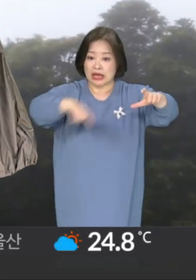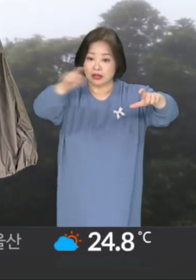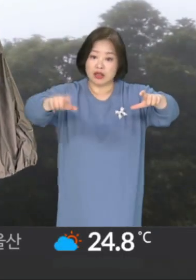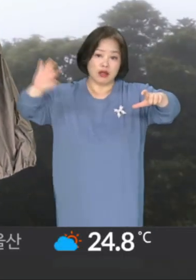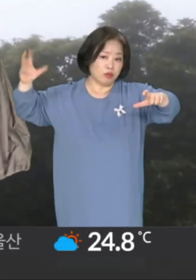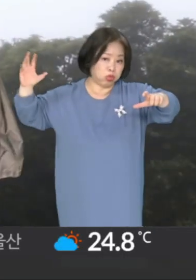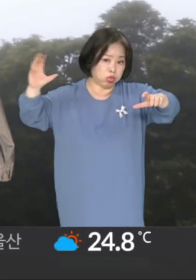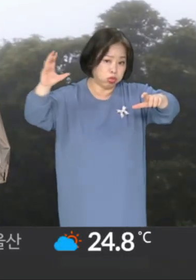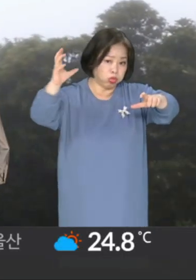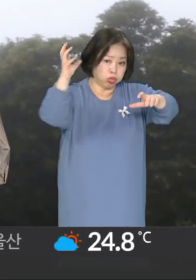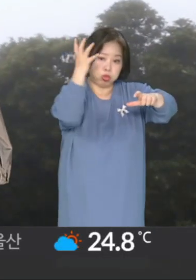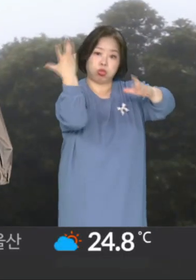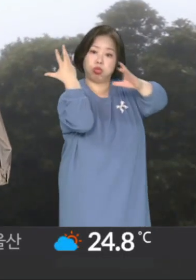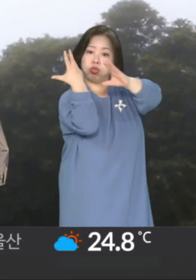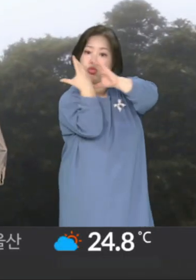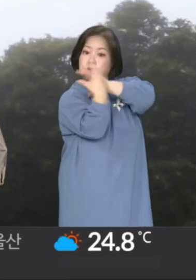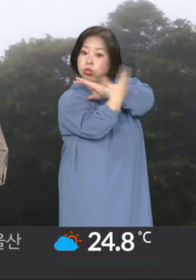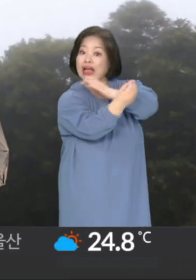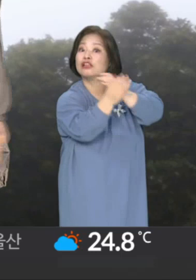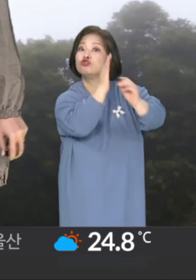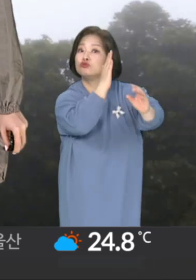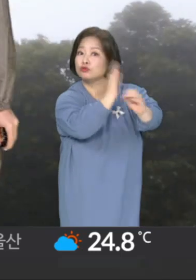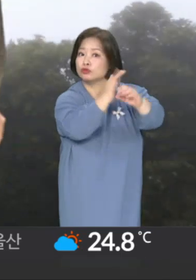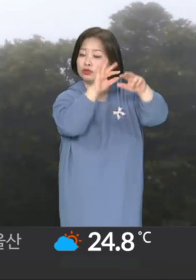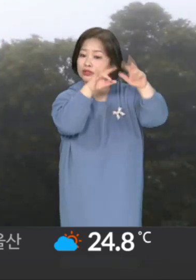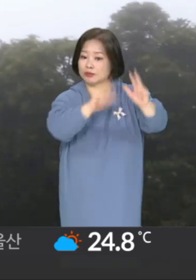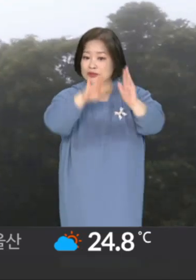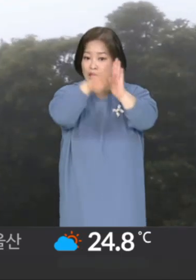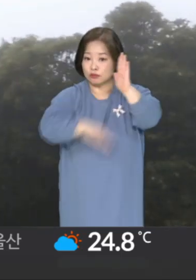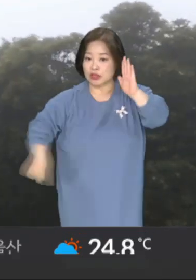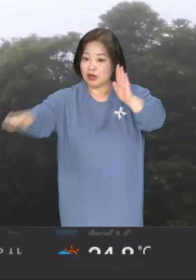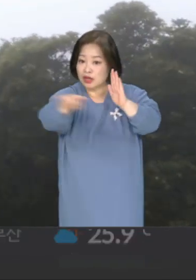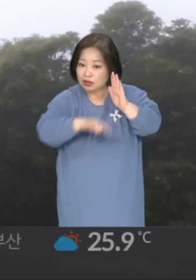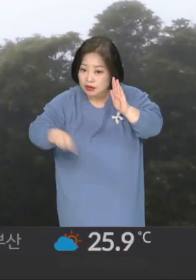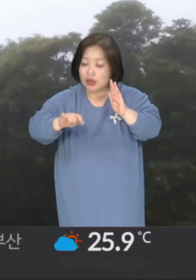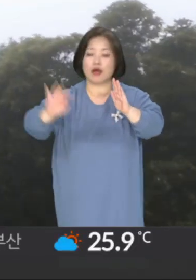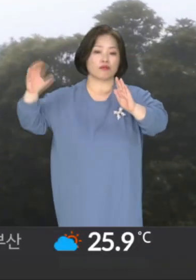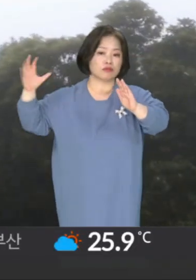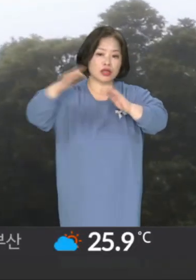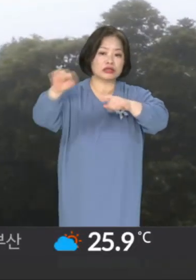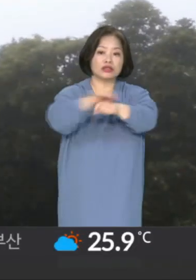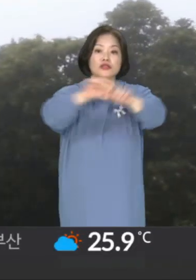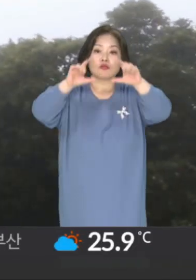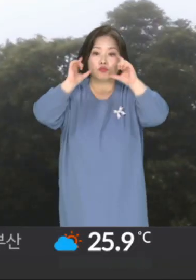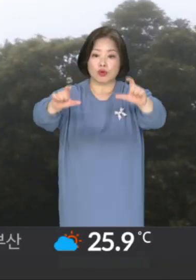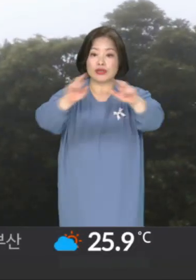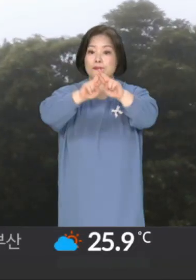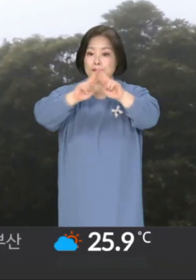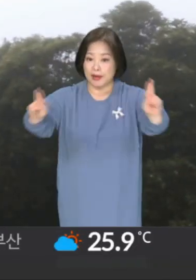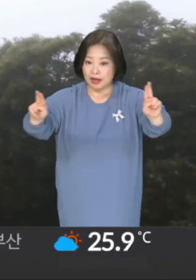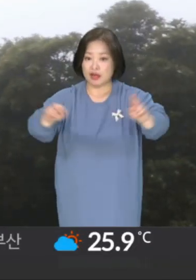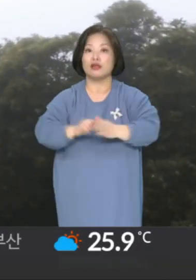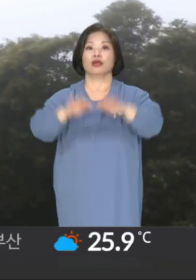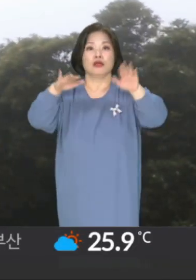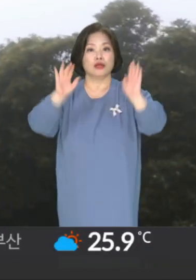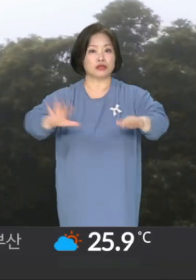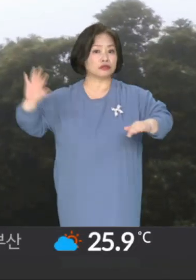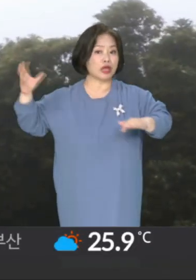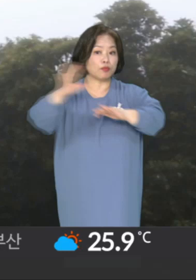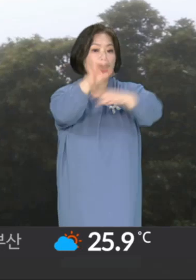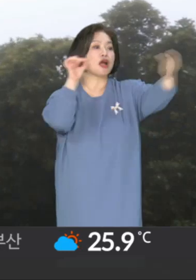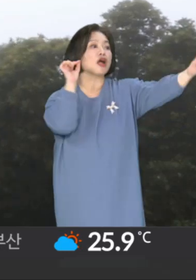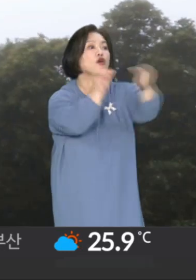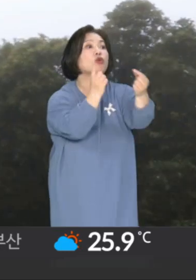벗어나고 있습니다 남쪽 해상과 남쪽 내륙의 내려져 있던 태풍 특보는 일부가 해제가 됐고요 이제는 태풍과